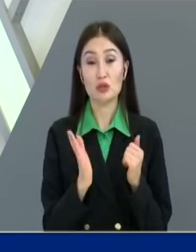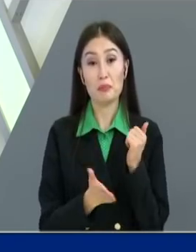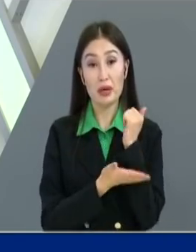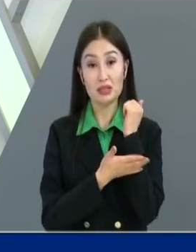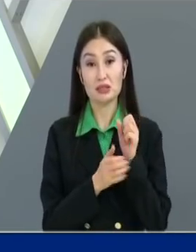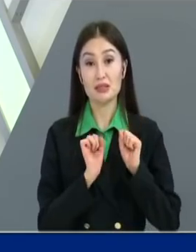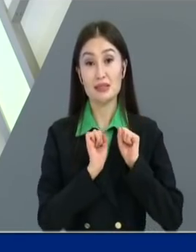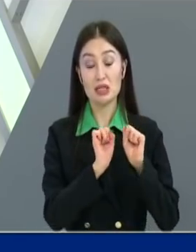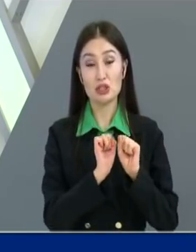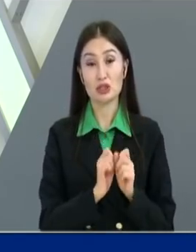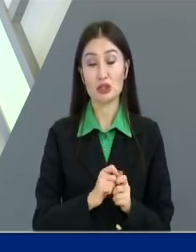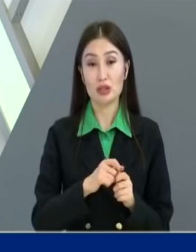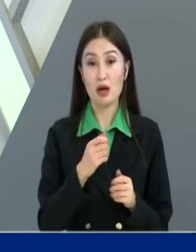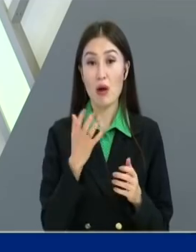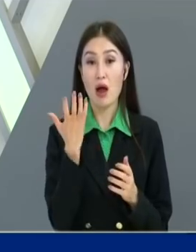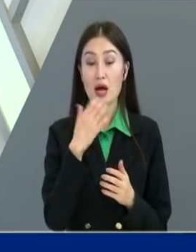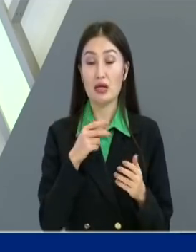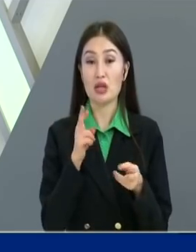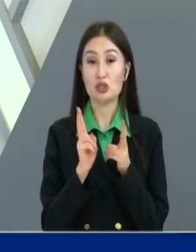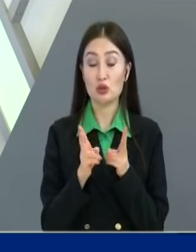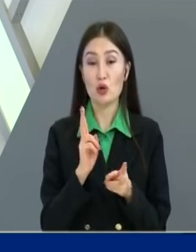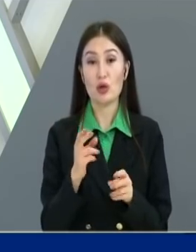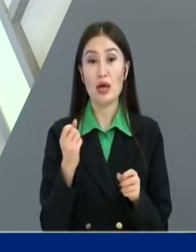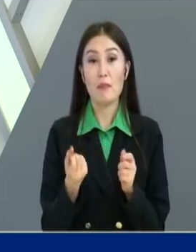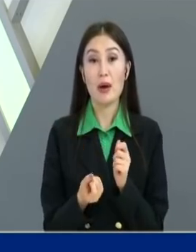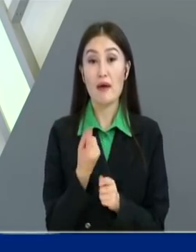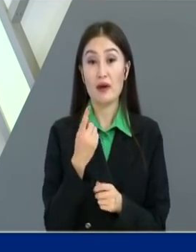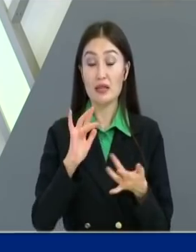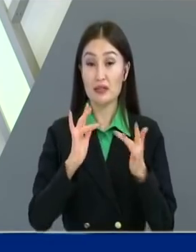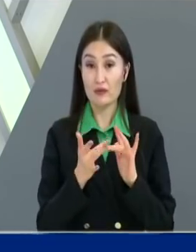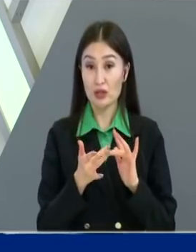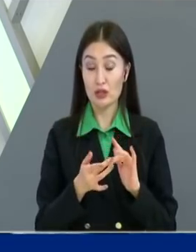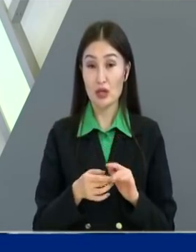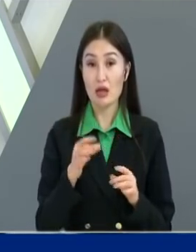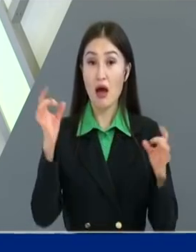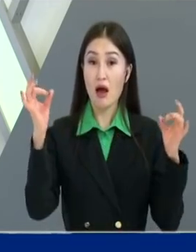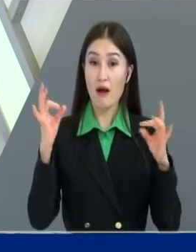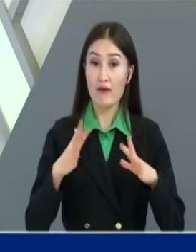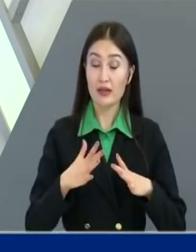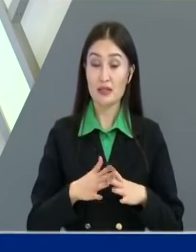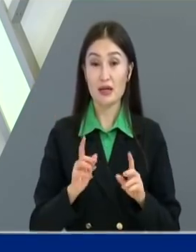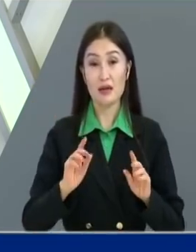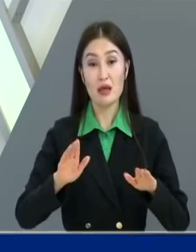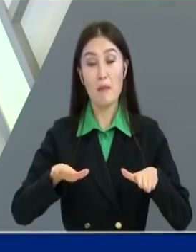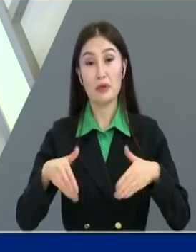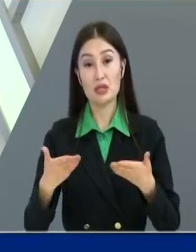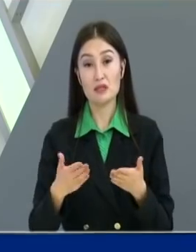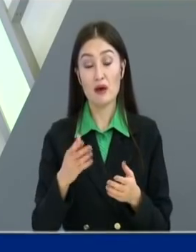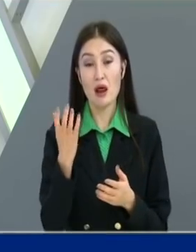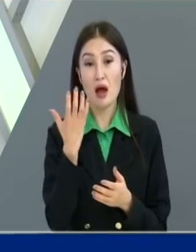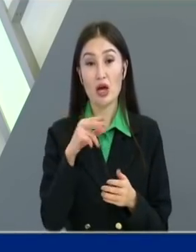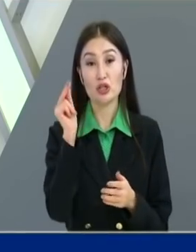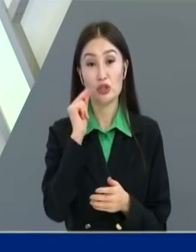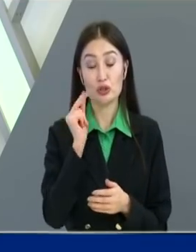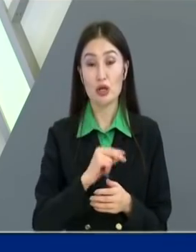поддержали защитников горячей едой. В интернете то и дело появляются сообщения о том, что кафе и рестораны предоставляют горячий чай и